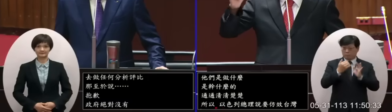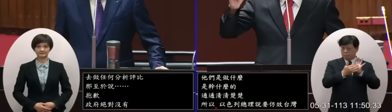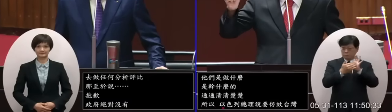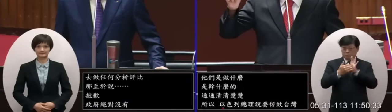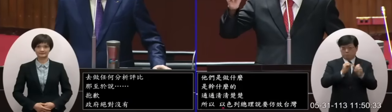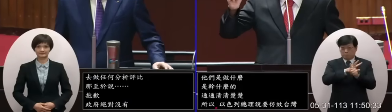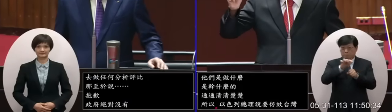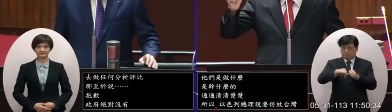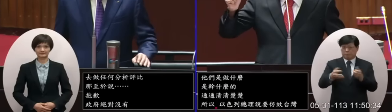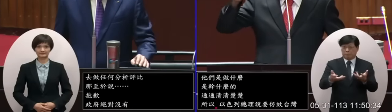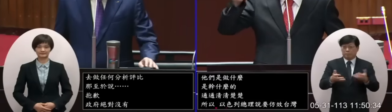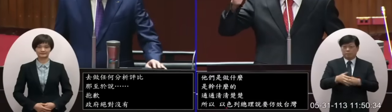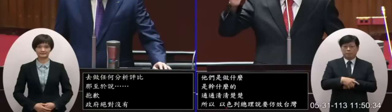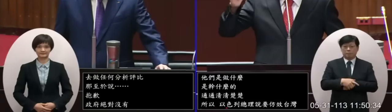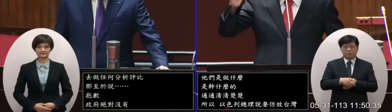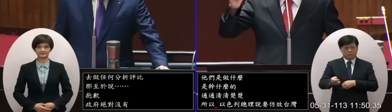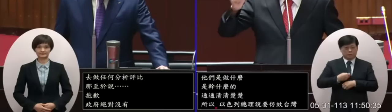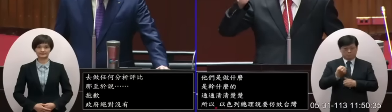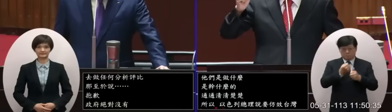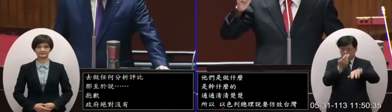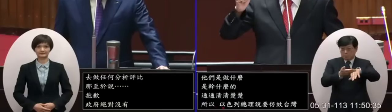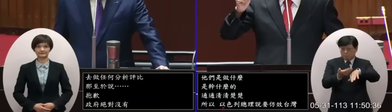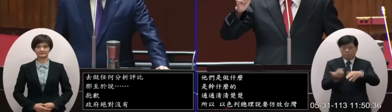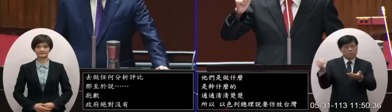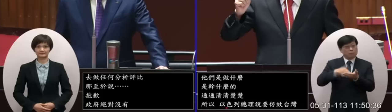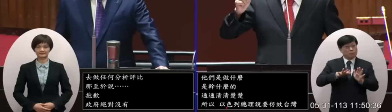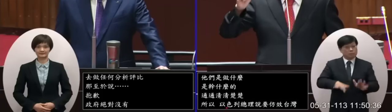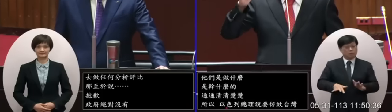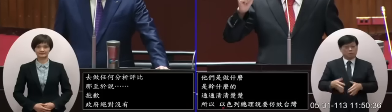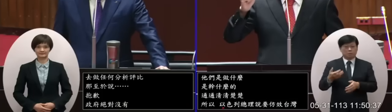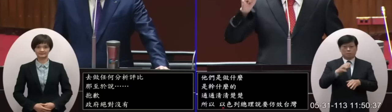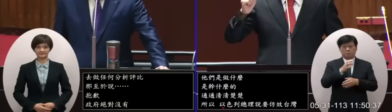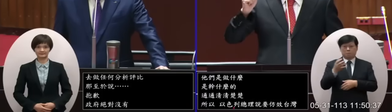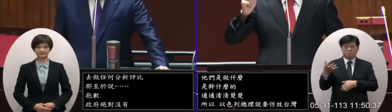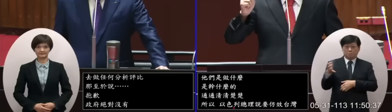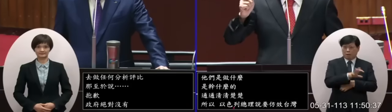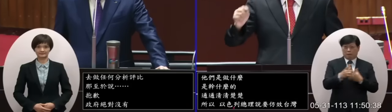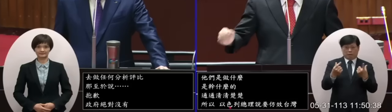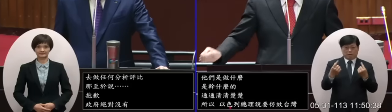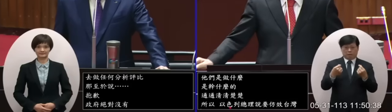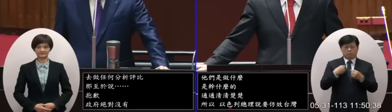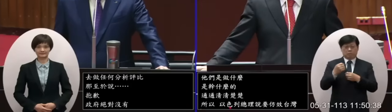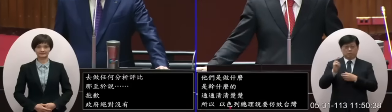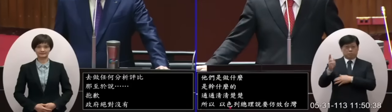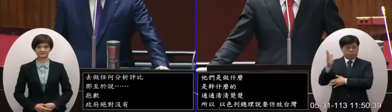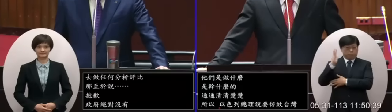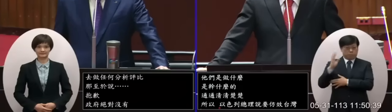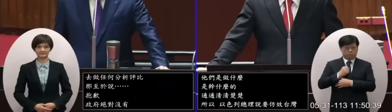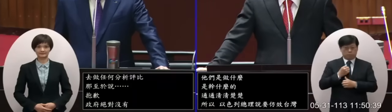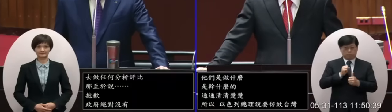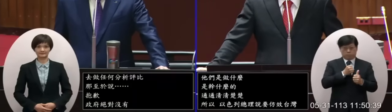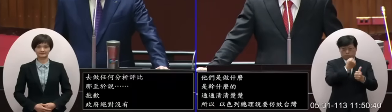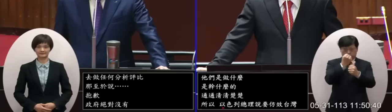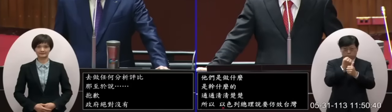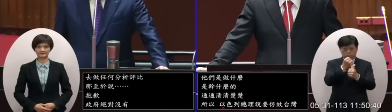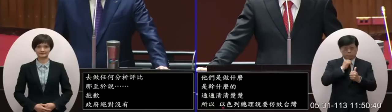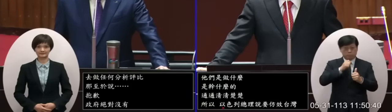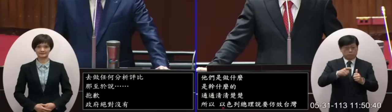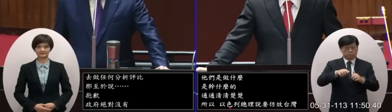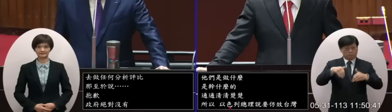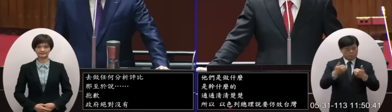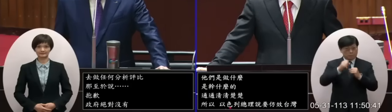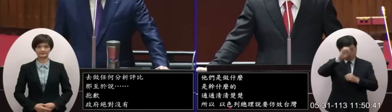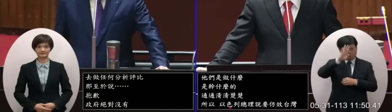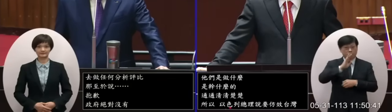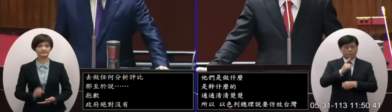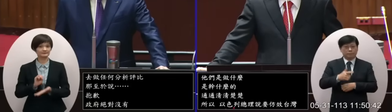疫 COVID-19 的监控模式，到今天为止还在用国家机器来监控反对者是吗？ 报